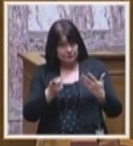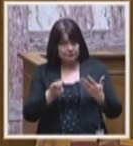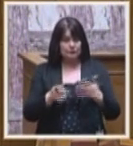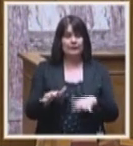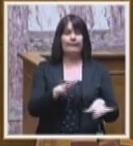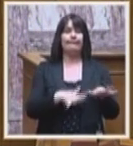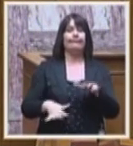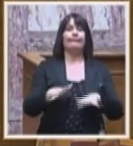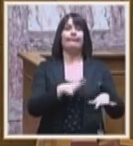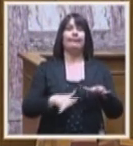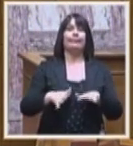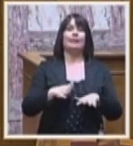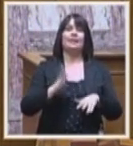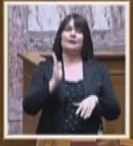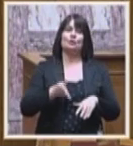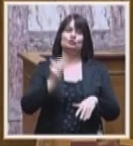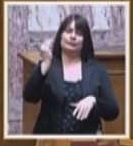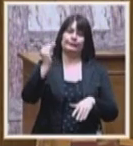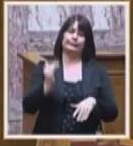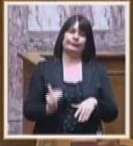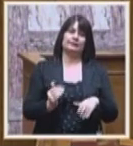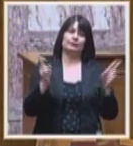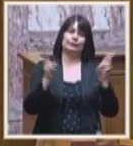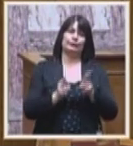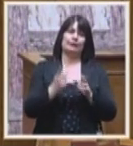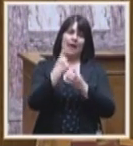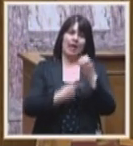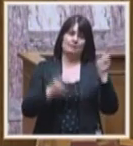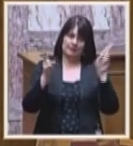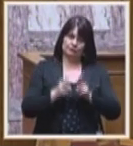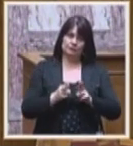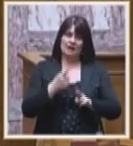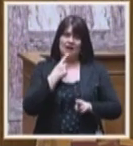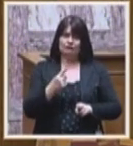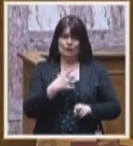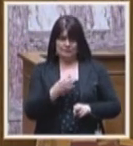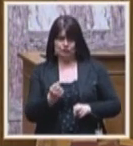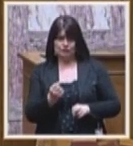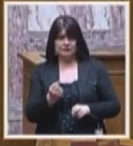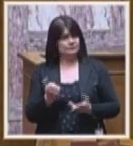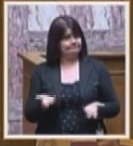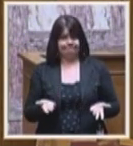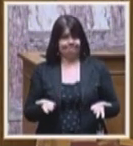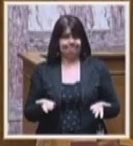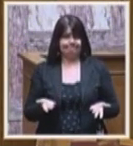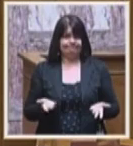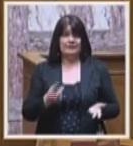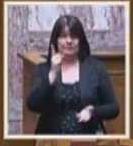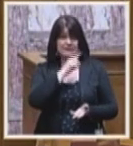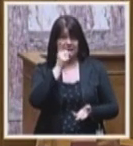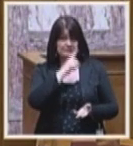αυτό θα μπορούσε να μειωθεί. Γιατί αυτά είναι ζητήματα αξιοπιστίας. Δεν χτίζεται πάνω σε